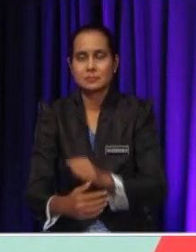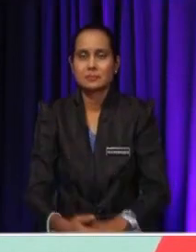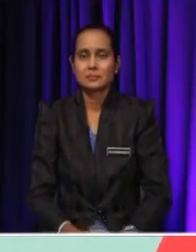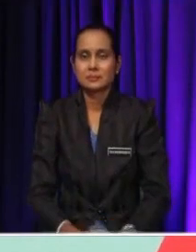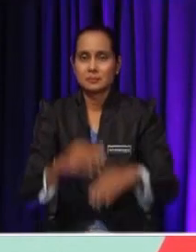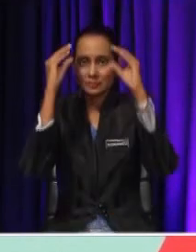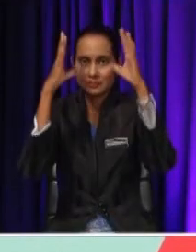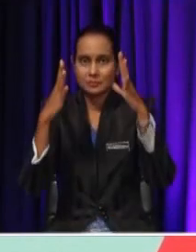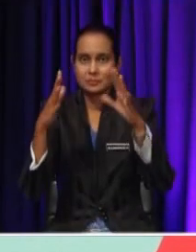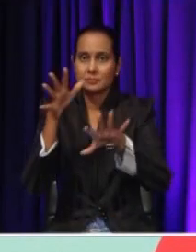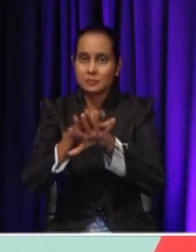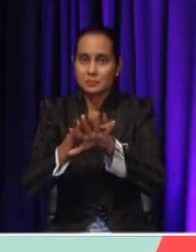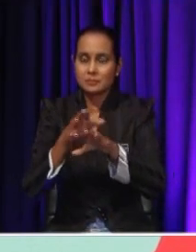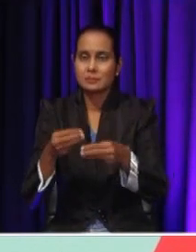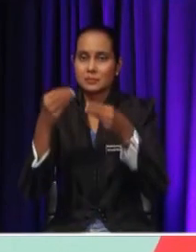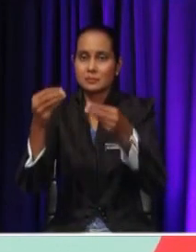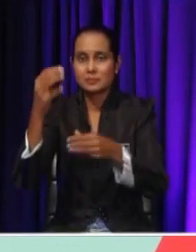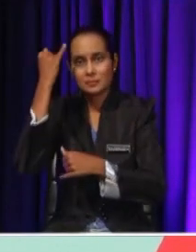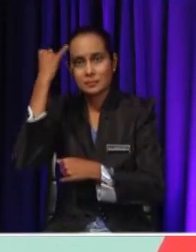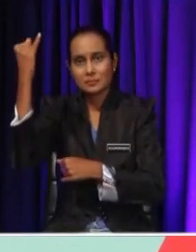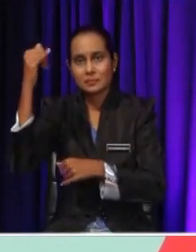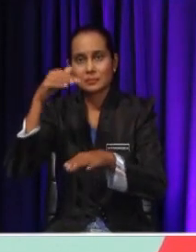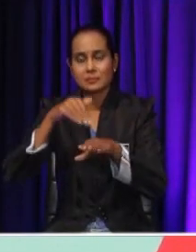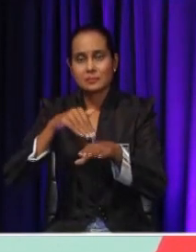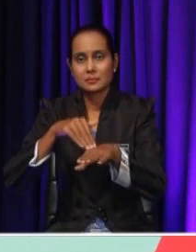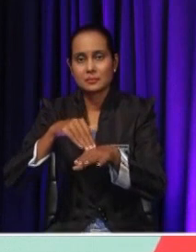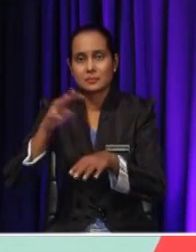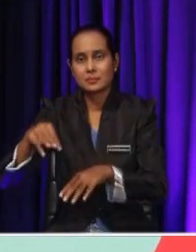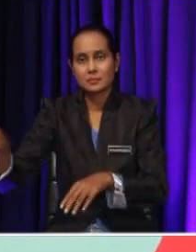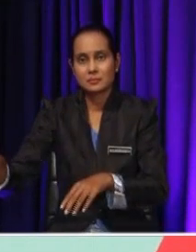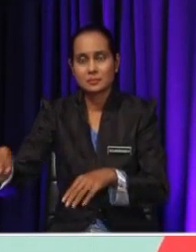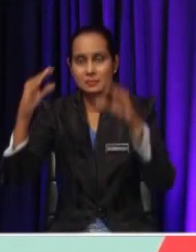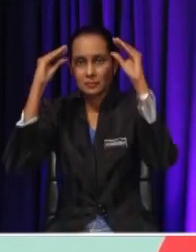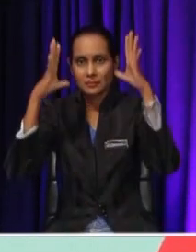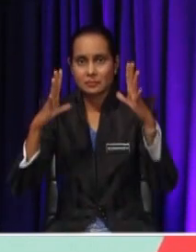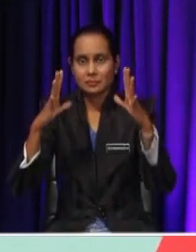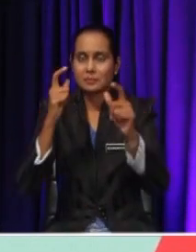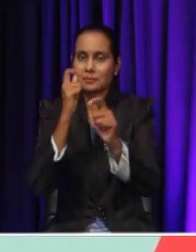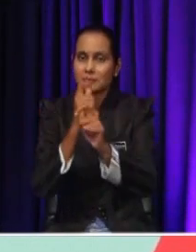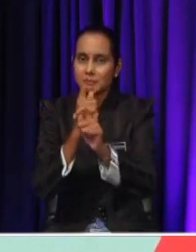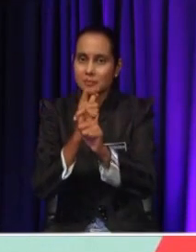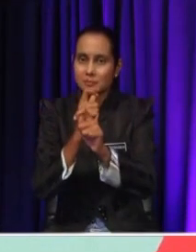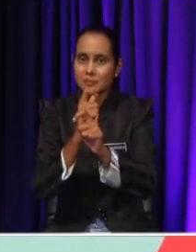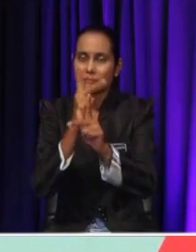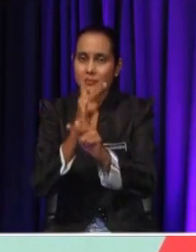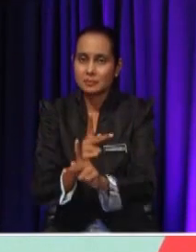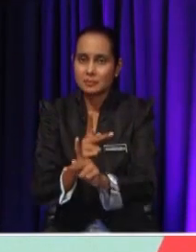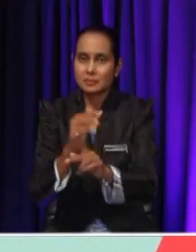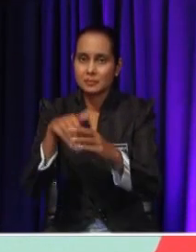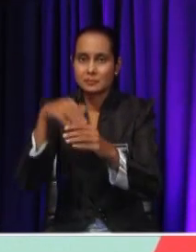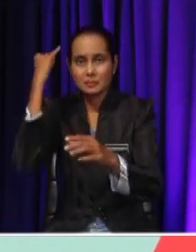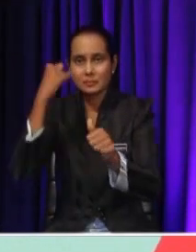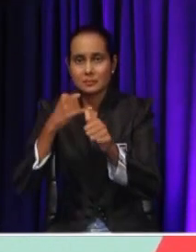mencurahkan ilmu kepada muridnya perkataan keramat yaitu Cikgu dan tak terpakai dalam ingatan sehingga